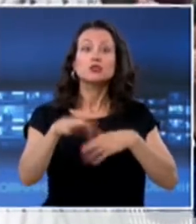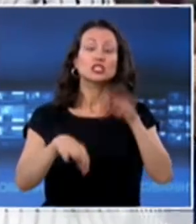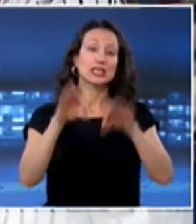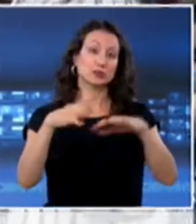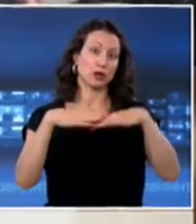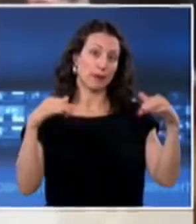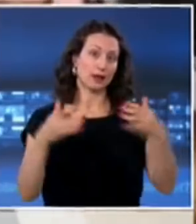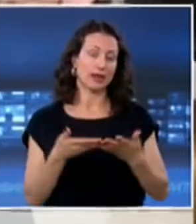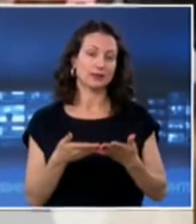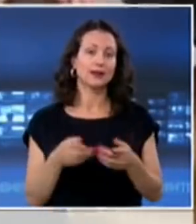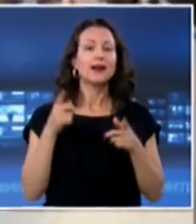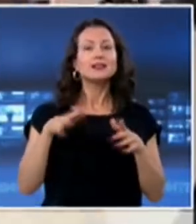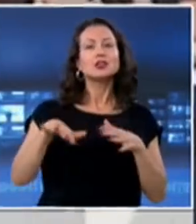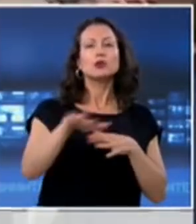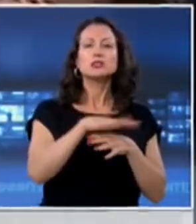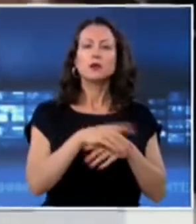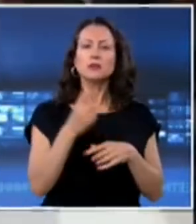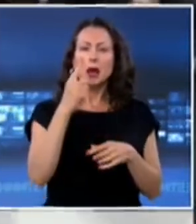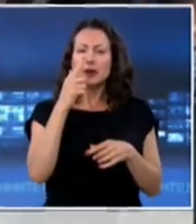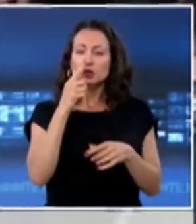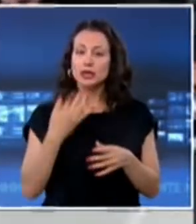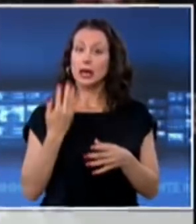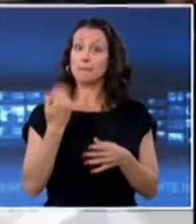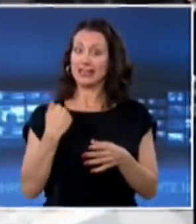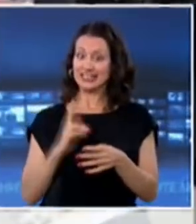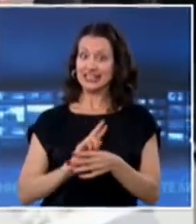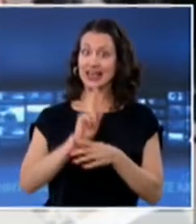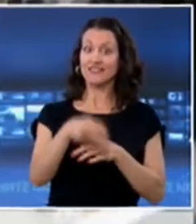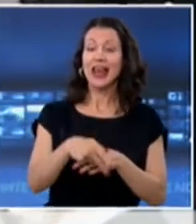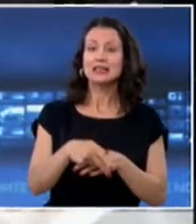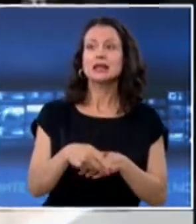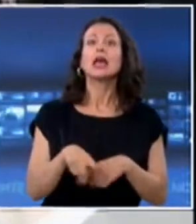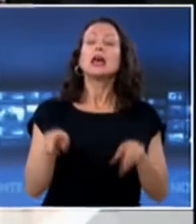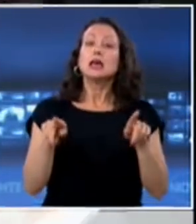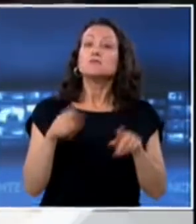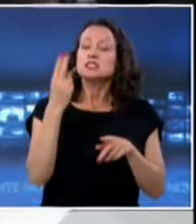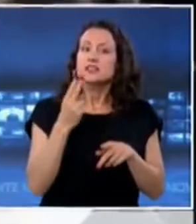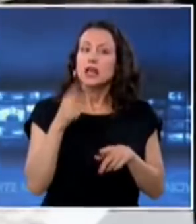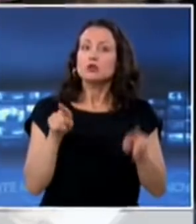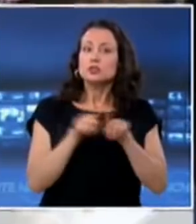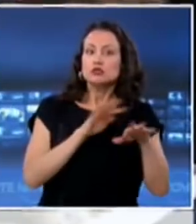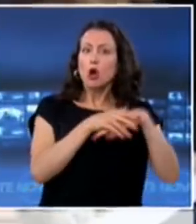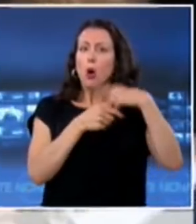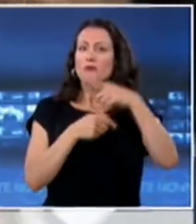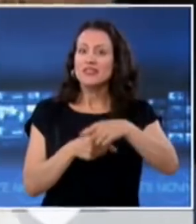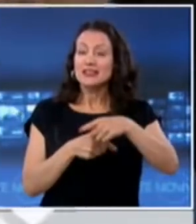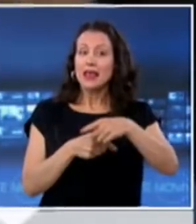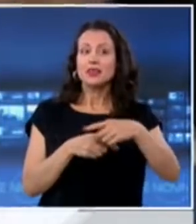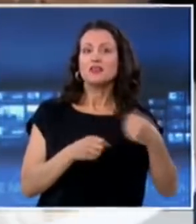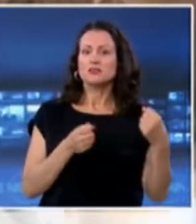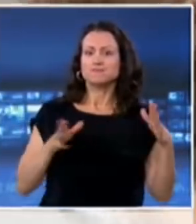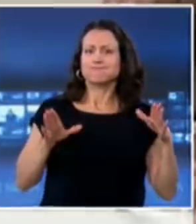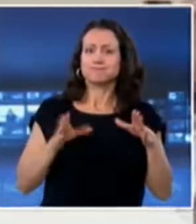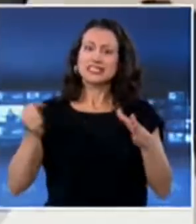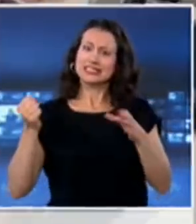фон, минути преди да влезе при симпатизантите си, Цветанов също беше обвинен в репресия от служители на Лефинс, които го пречакаха,